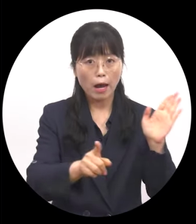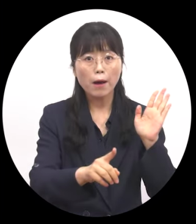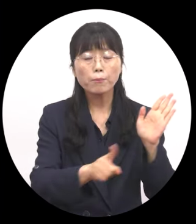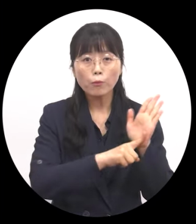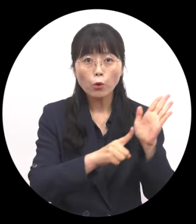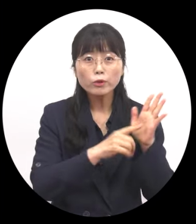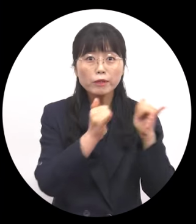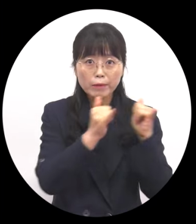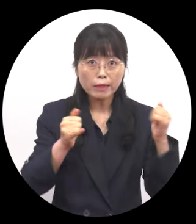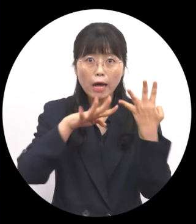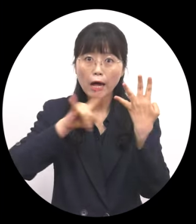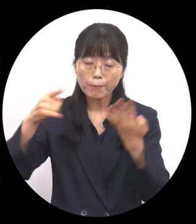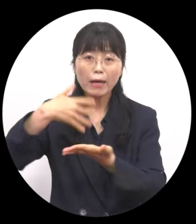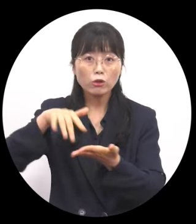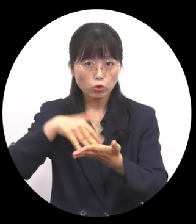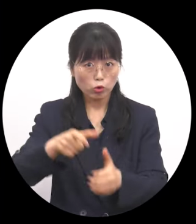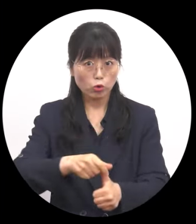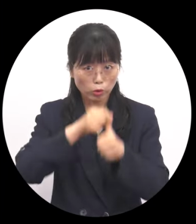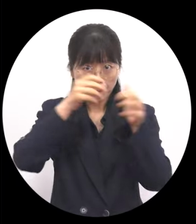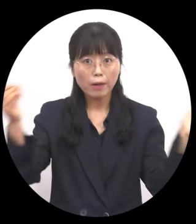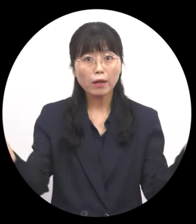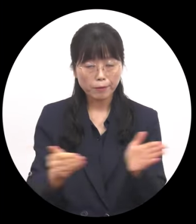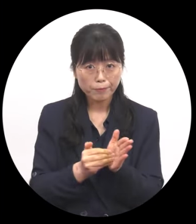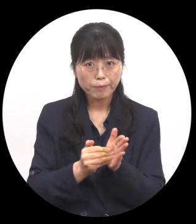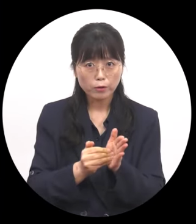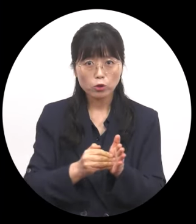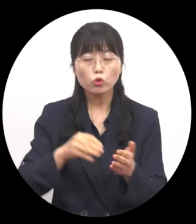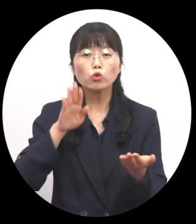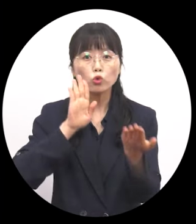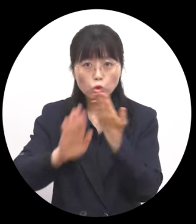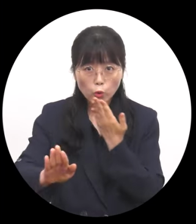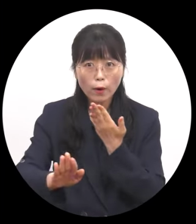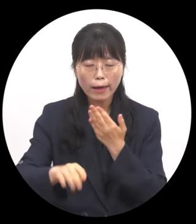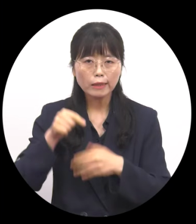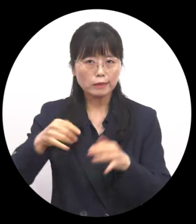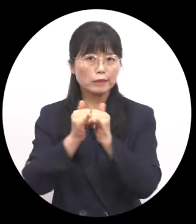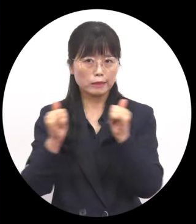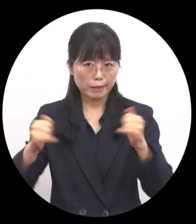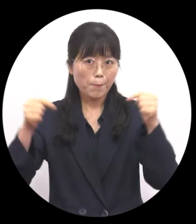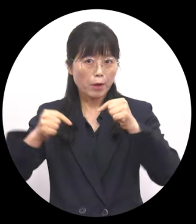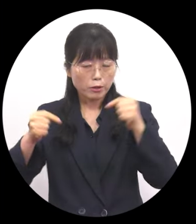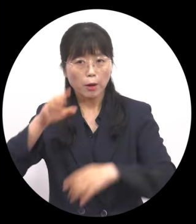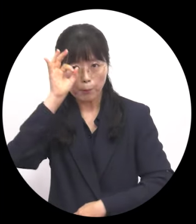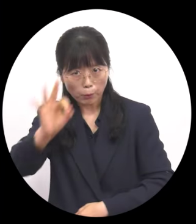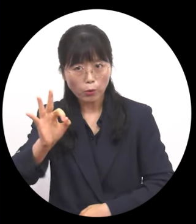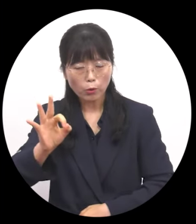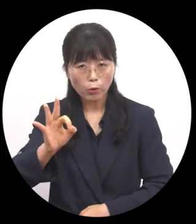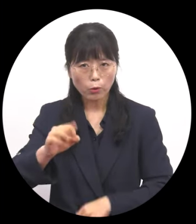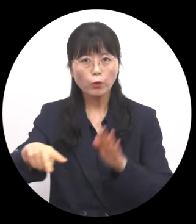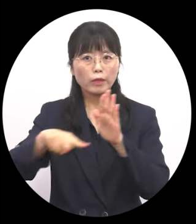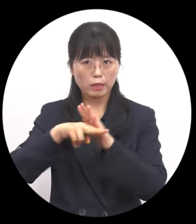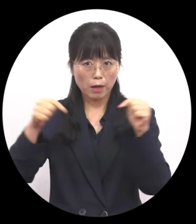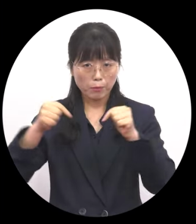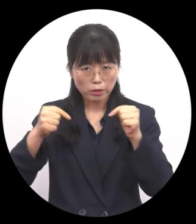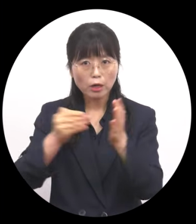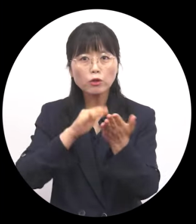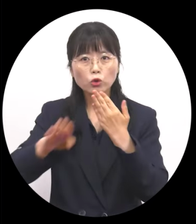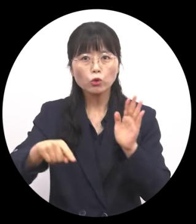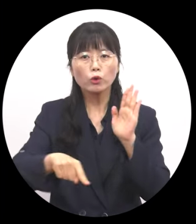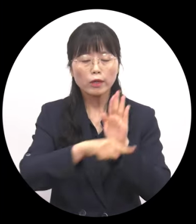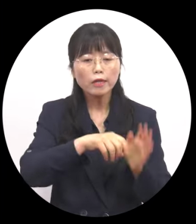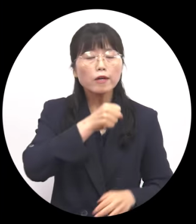인원의 4배수를 저희가 선발을 하고요. 그 인원이 이제 면접을 봐서 2단계 면접 이후에